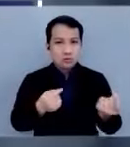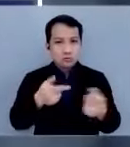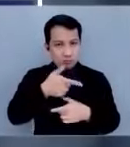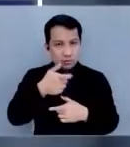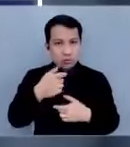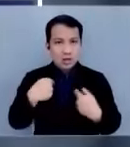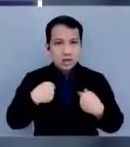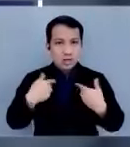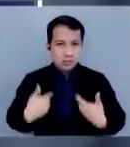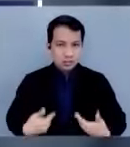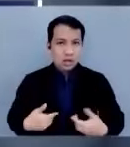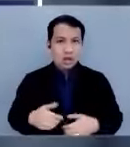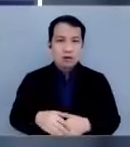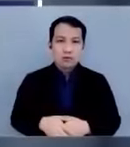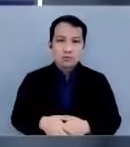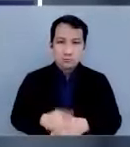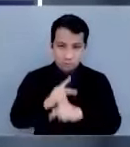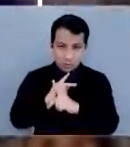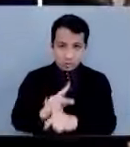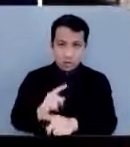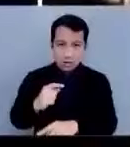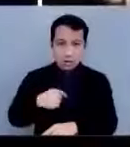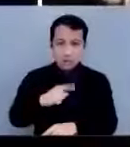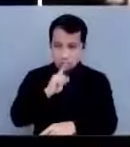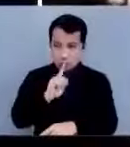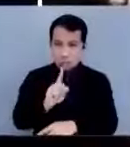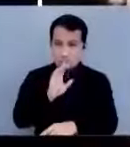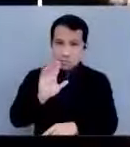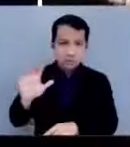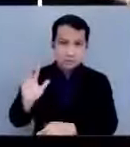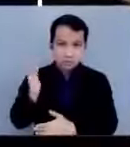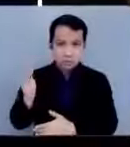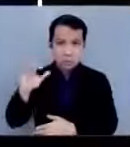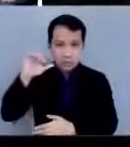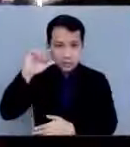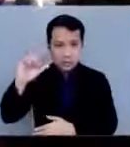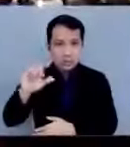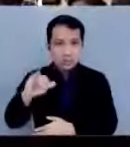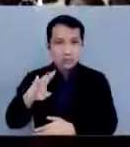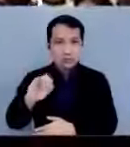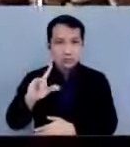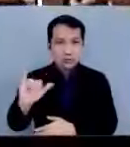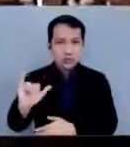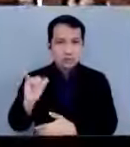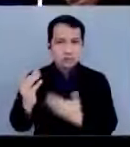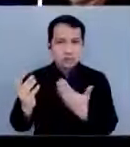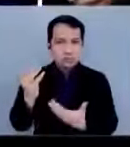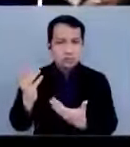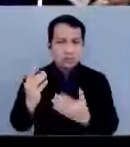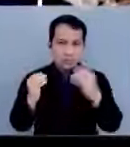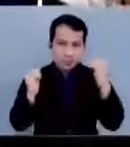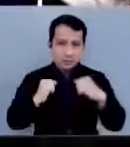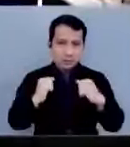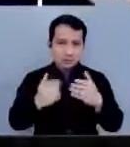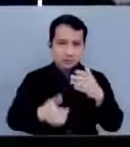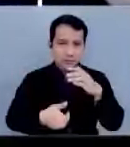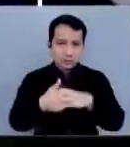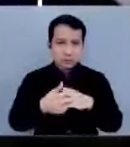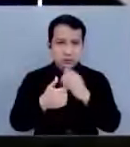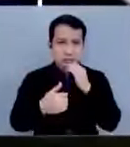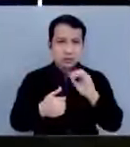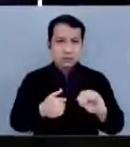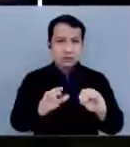ako. Yun ang aking assurance sa kanya. Sabi pa ni De La Rosa, kahit hindi siya sang-ayon sa inilabas na arrest order kay